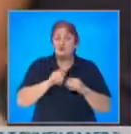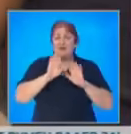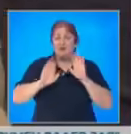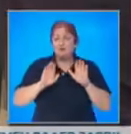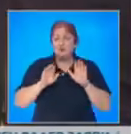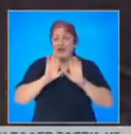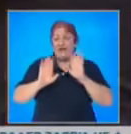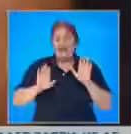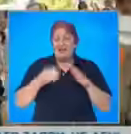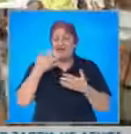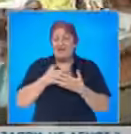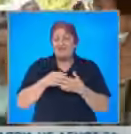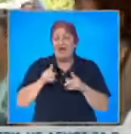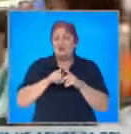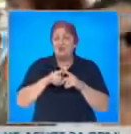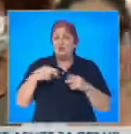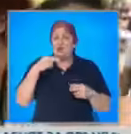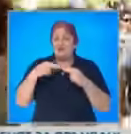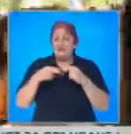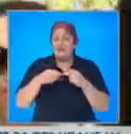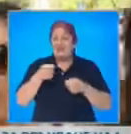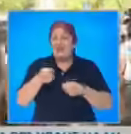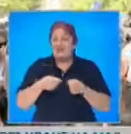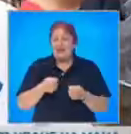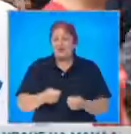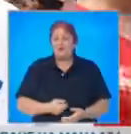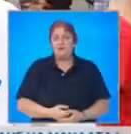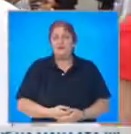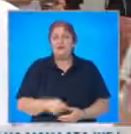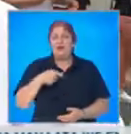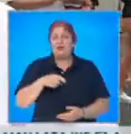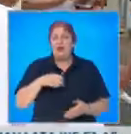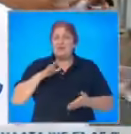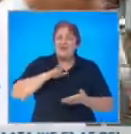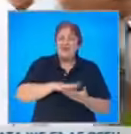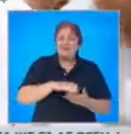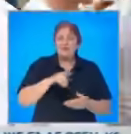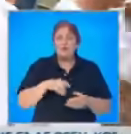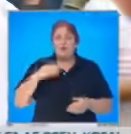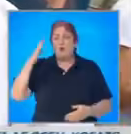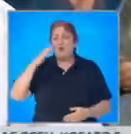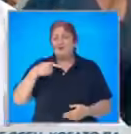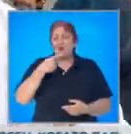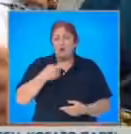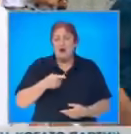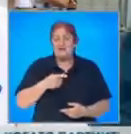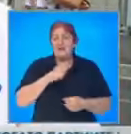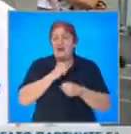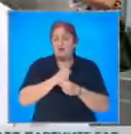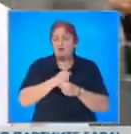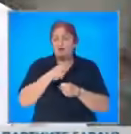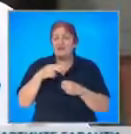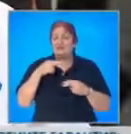музеи, галерии и кина, а също и заведения и търговски центрове. Този натиск, който правителството оказва на служителите